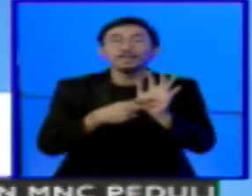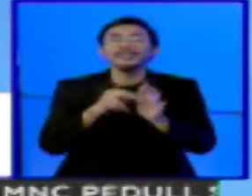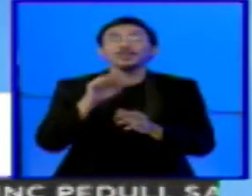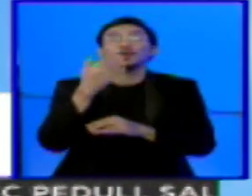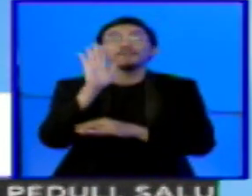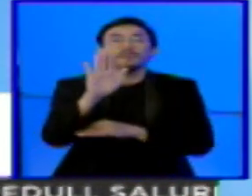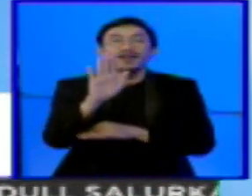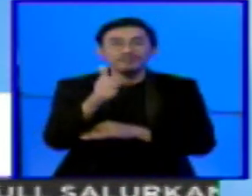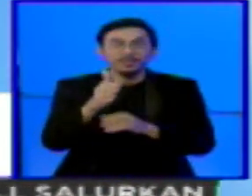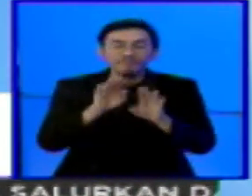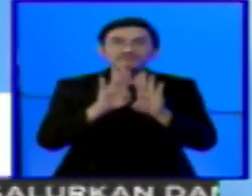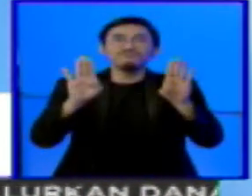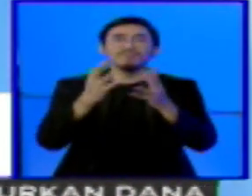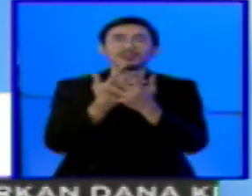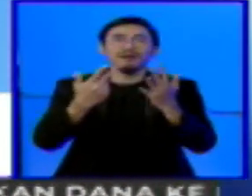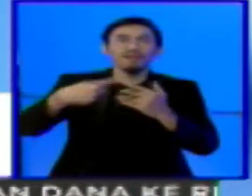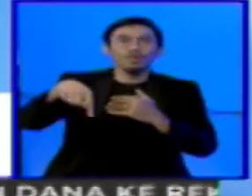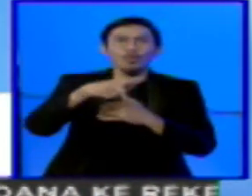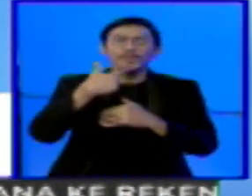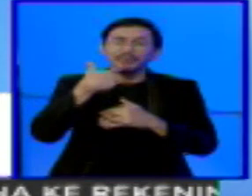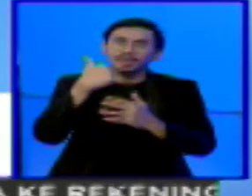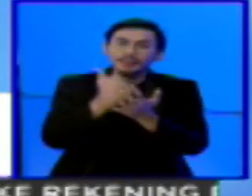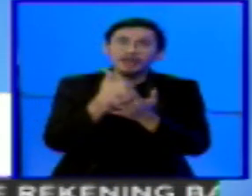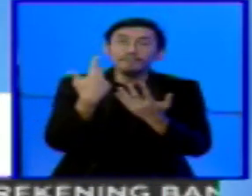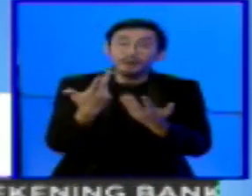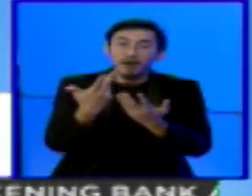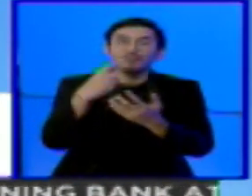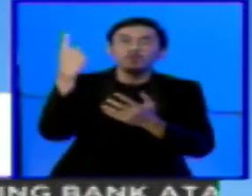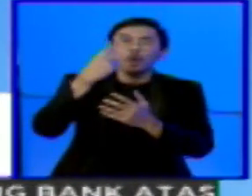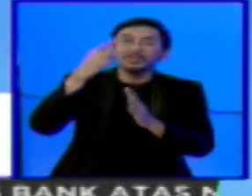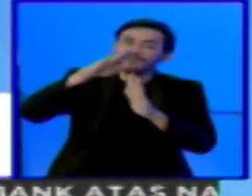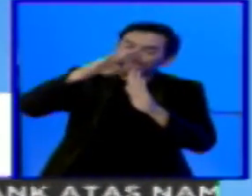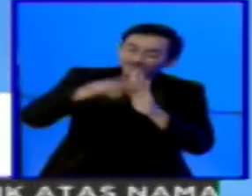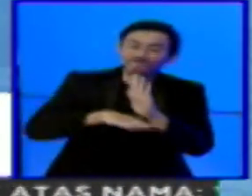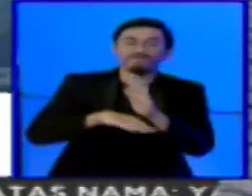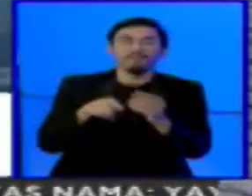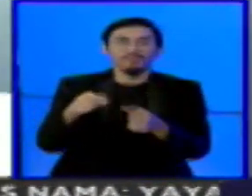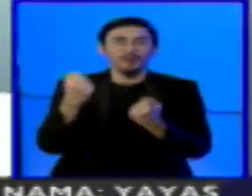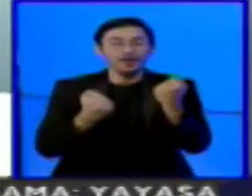membuka mata masyarakat pentingnya mengurangi polusi dari emisi kendaraan.